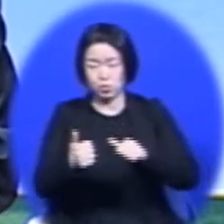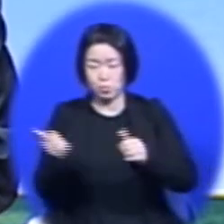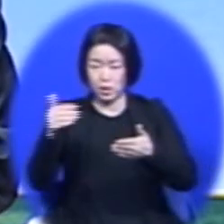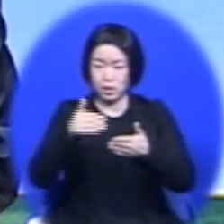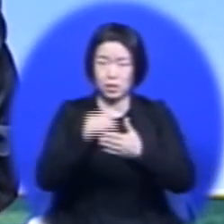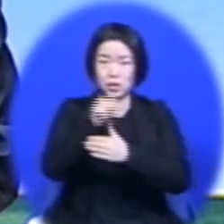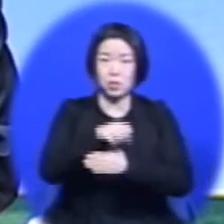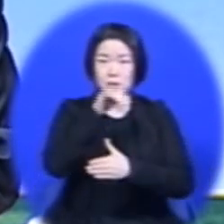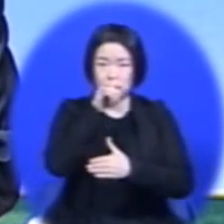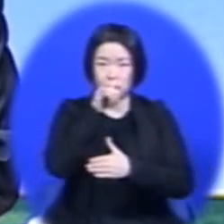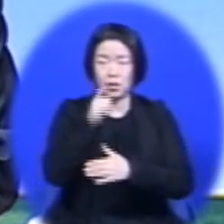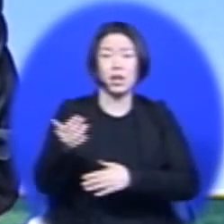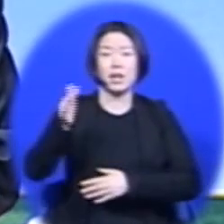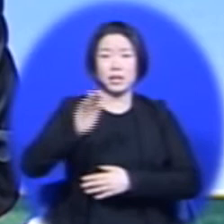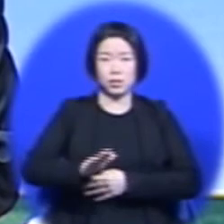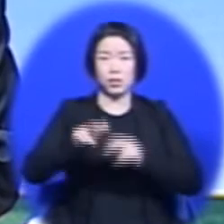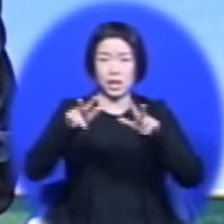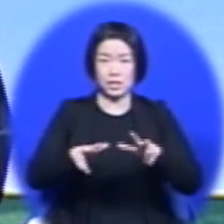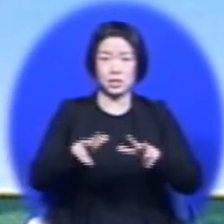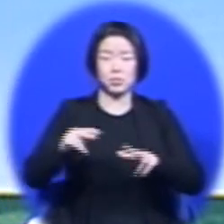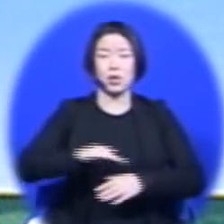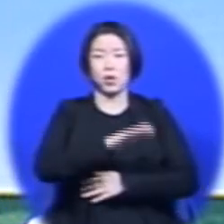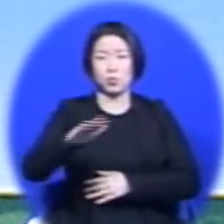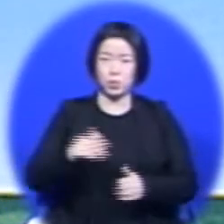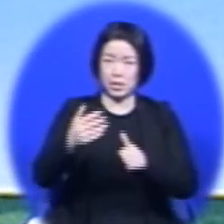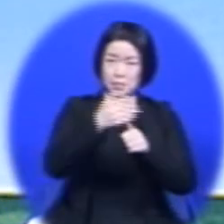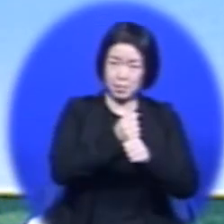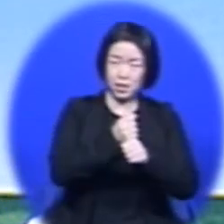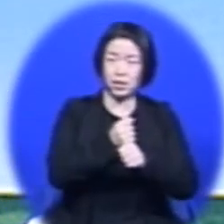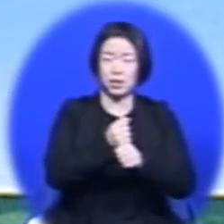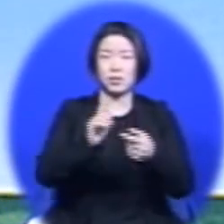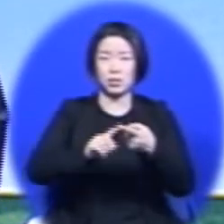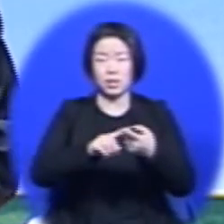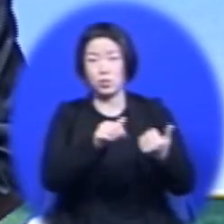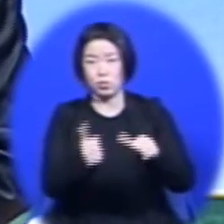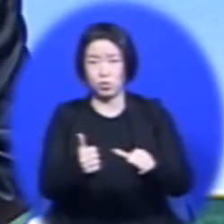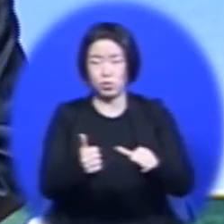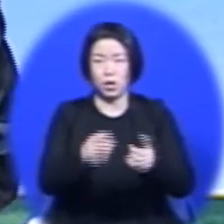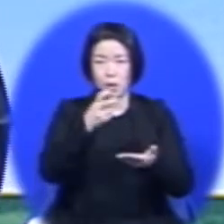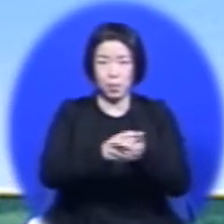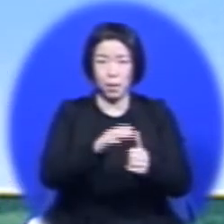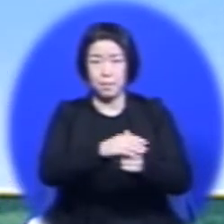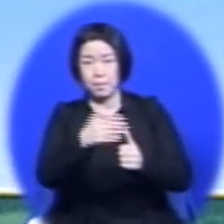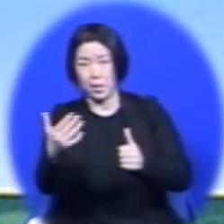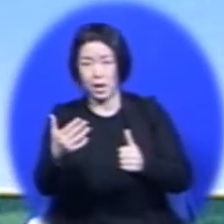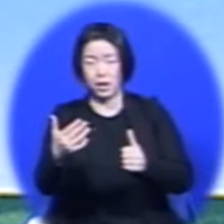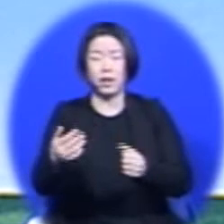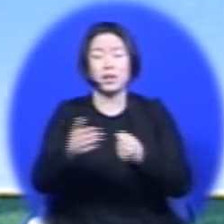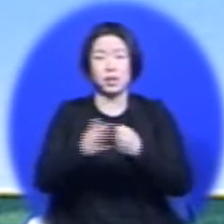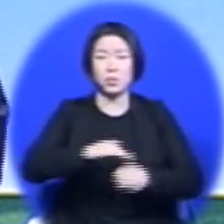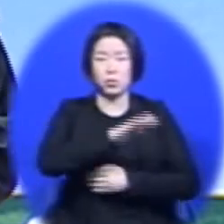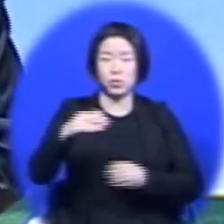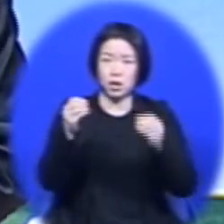맺었습니다. 그러나 지금은 우리를 옭아맸던 것에 대하여 죽어서 율법에서 풀려났습니다. 그래서 우리는